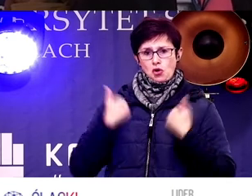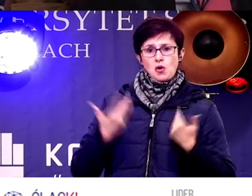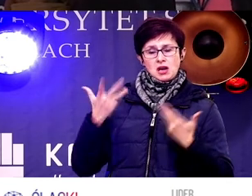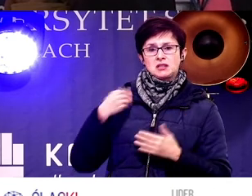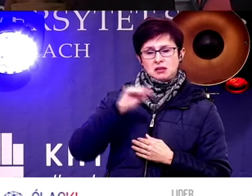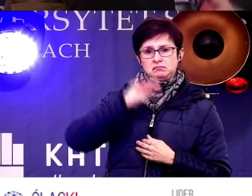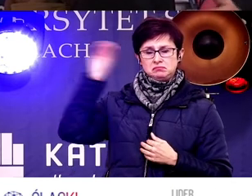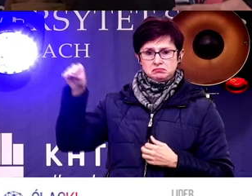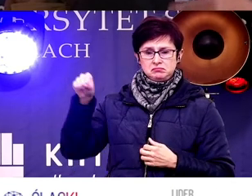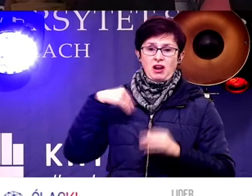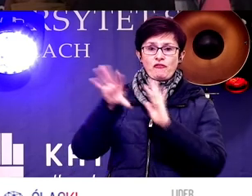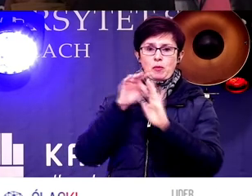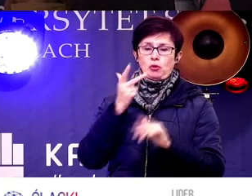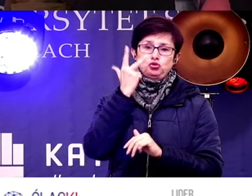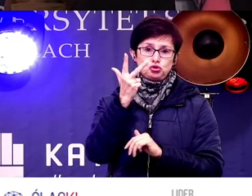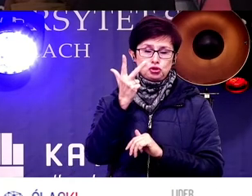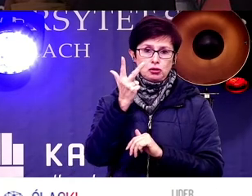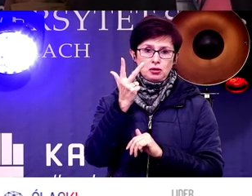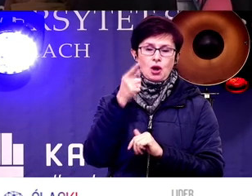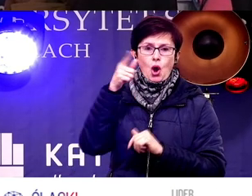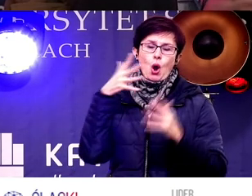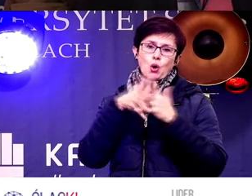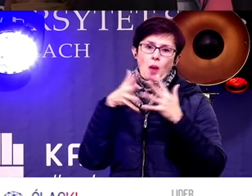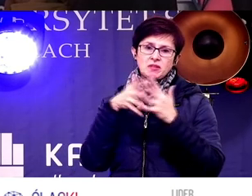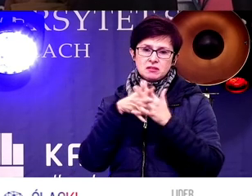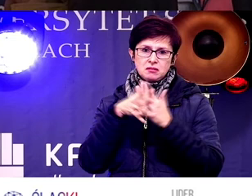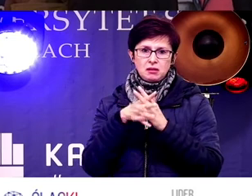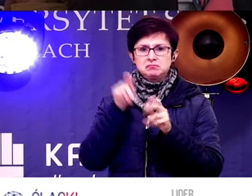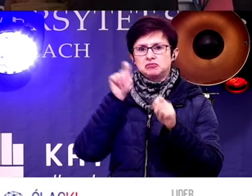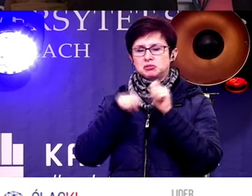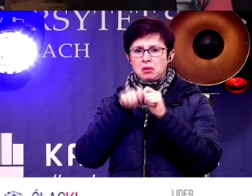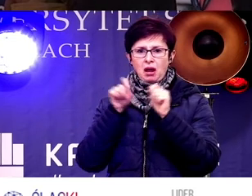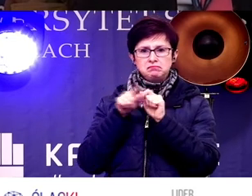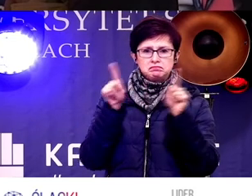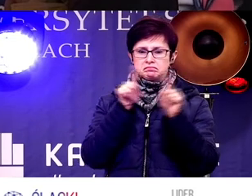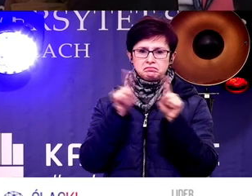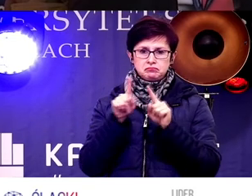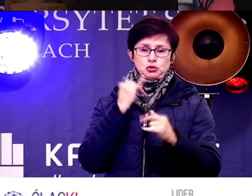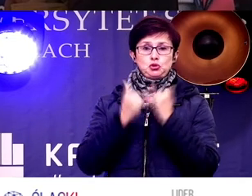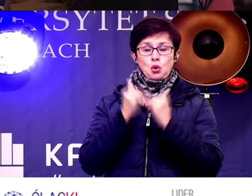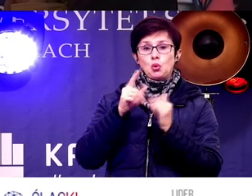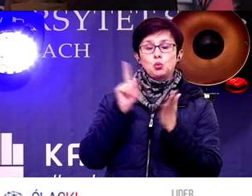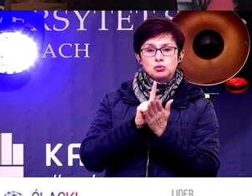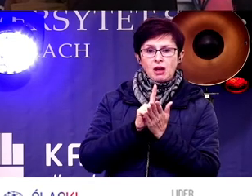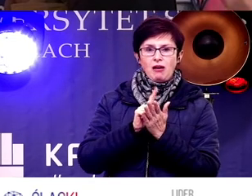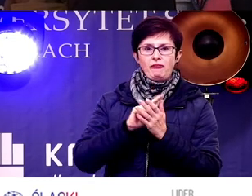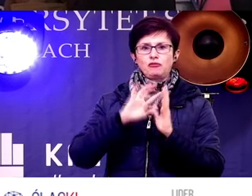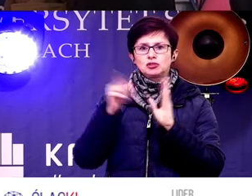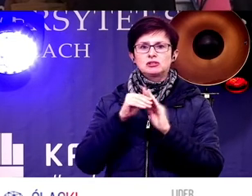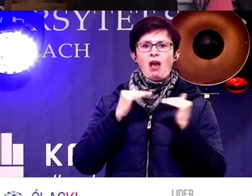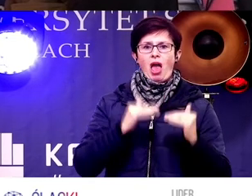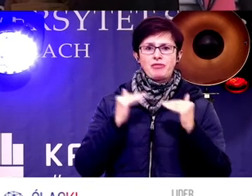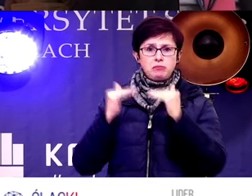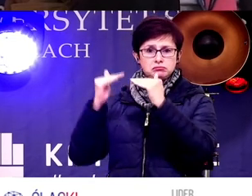kandydatury, wybieramy trzy, no i wtedy już komisja rekrutacyjna specjalnie decyduje, jeżeli przejdziemy wszystkie te etapy, to